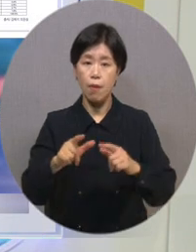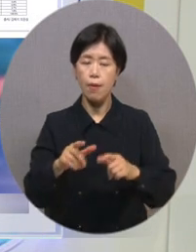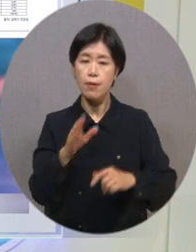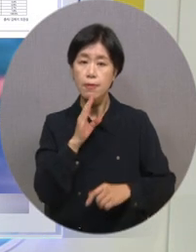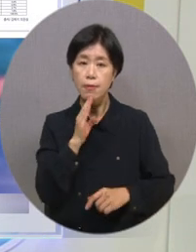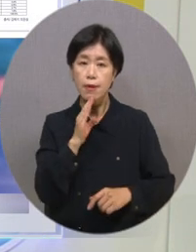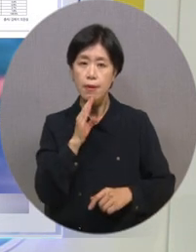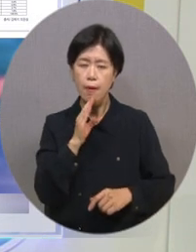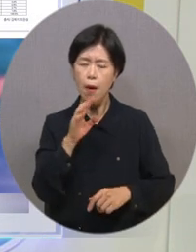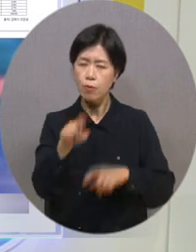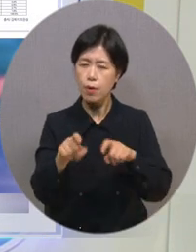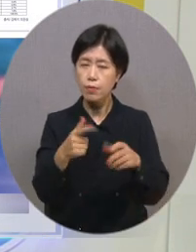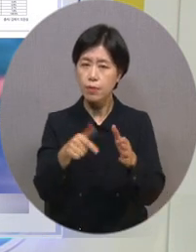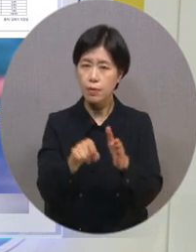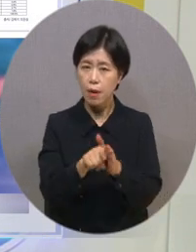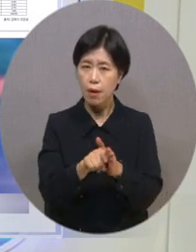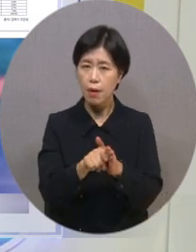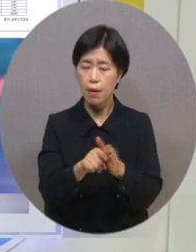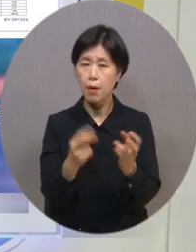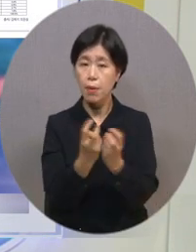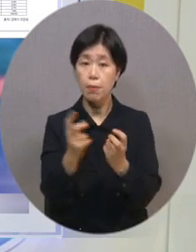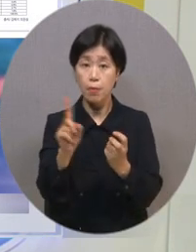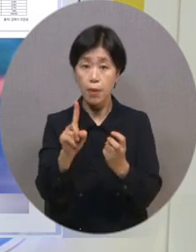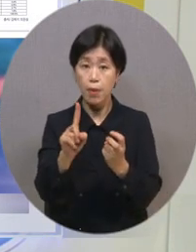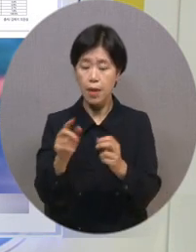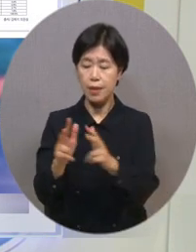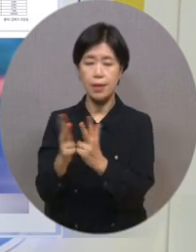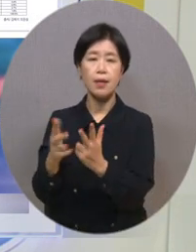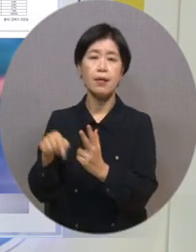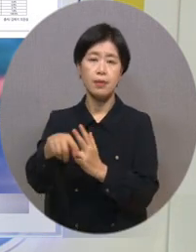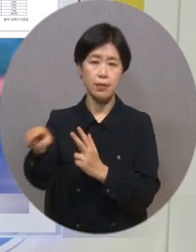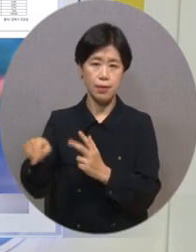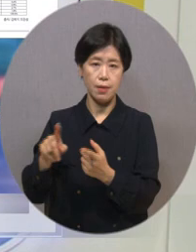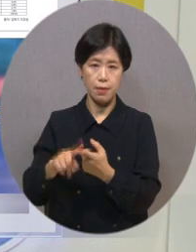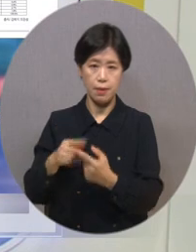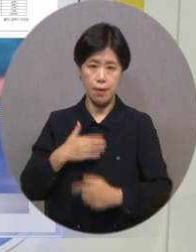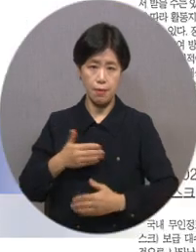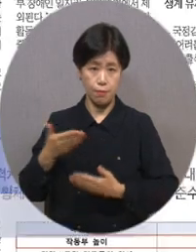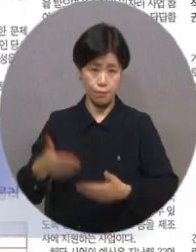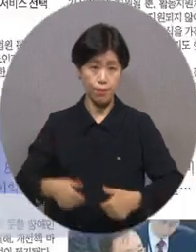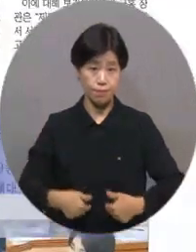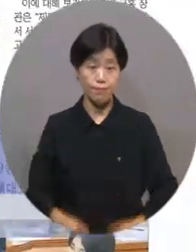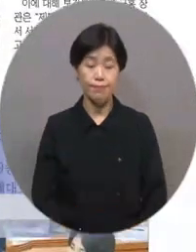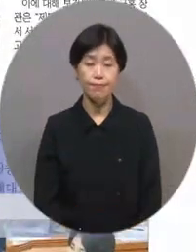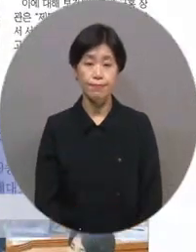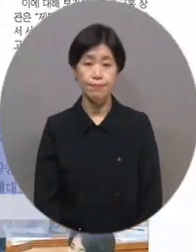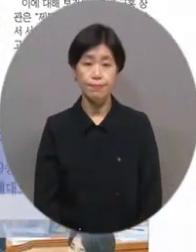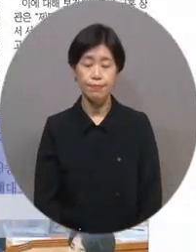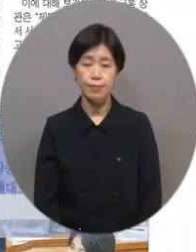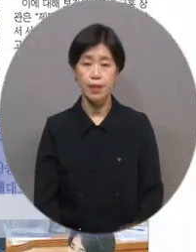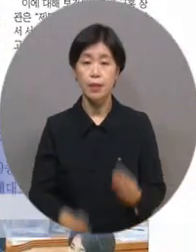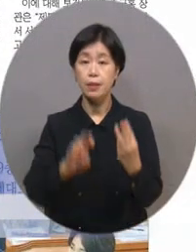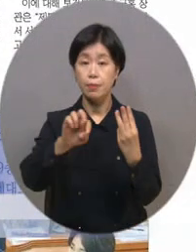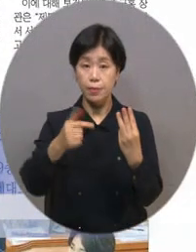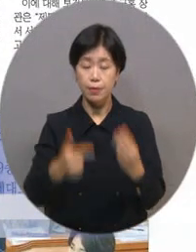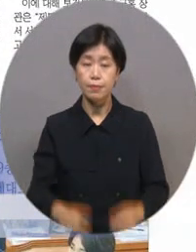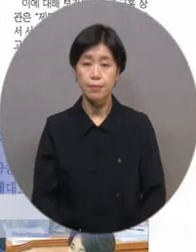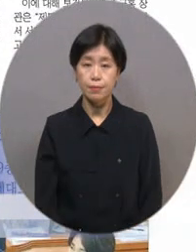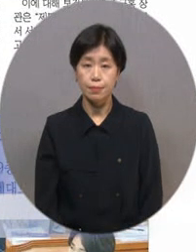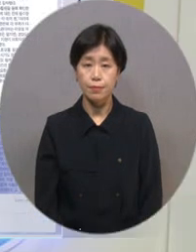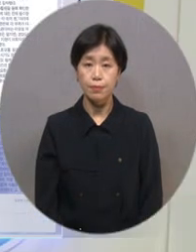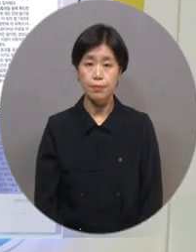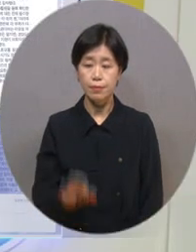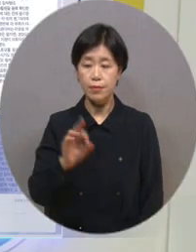집행 계획은 무엇인지 장애인 당사자에게 자세히 알려야 할 것입니다 계속해서 면입니다